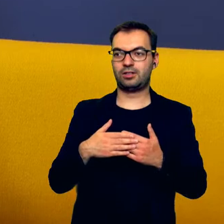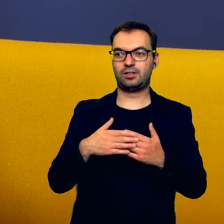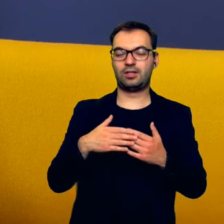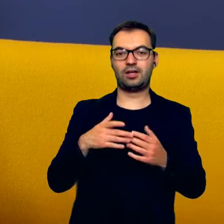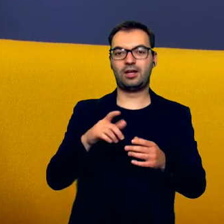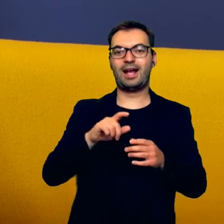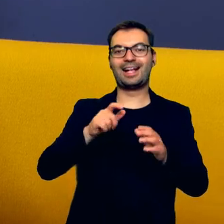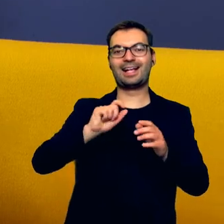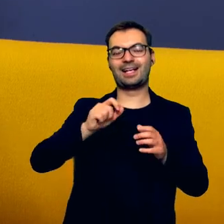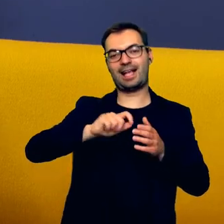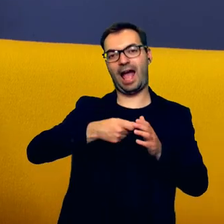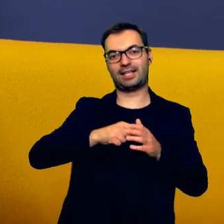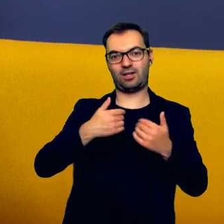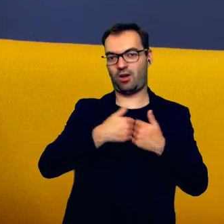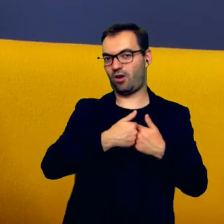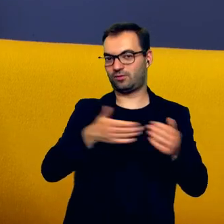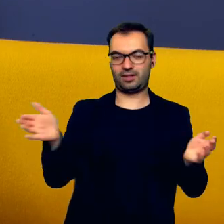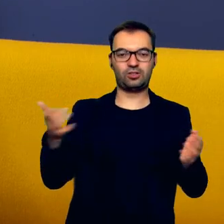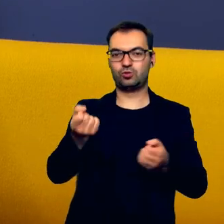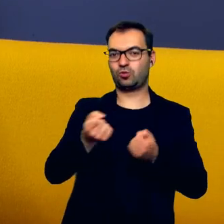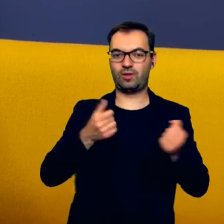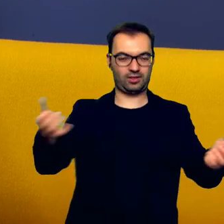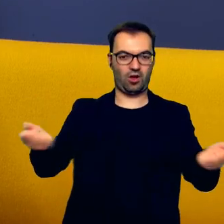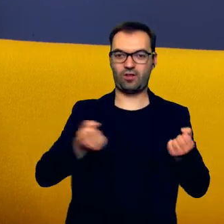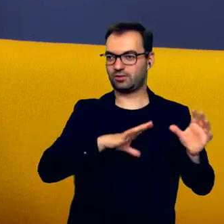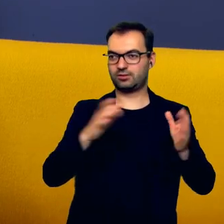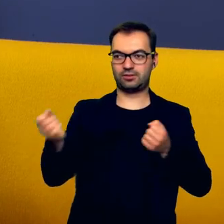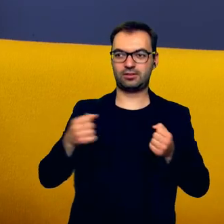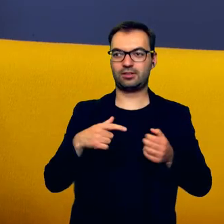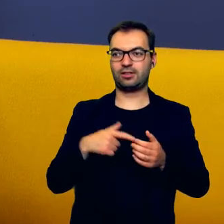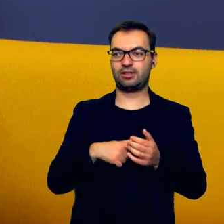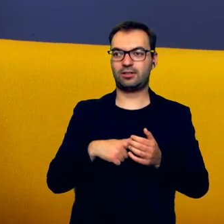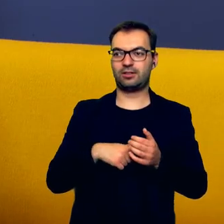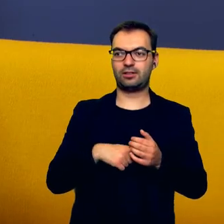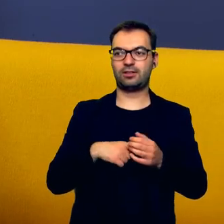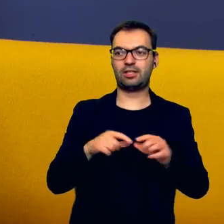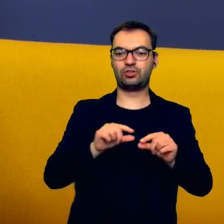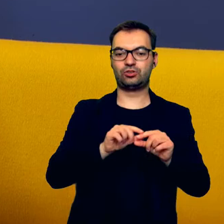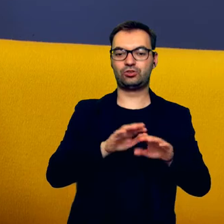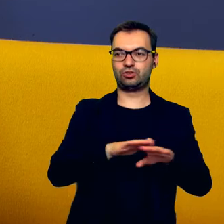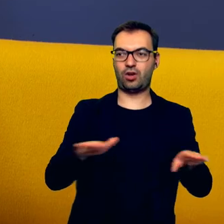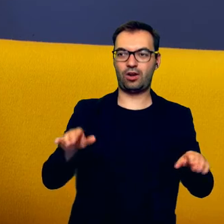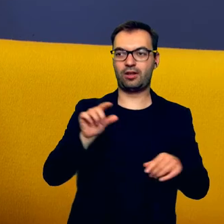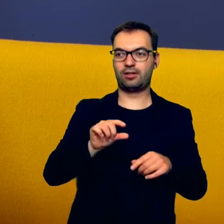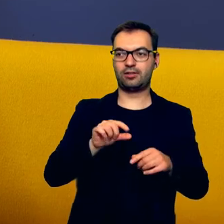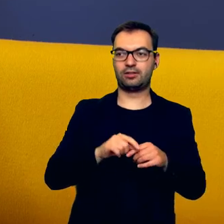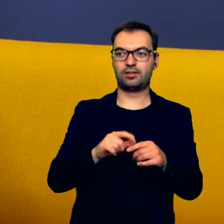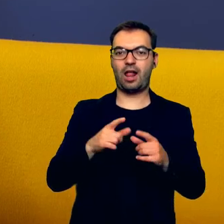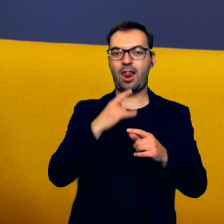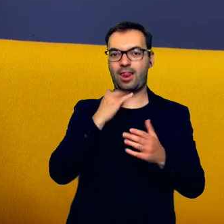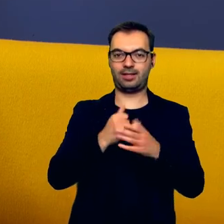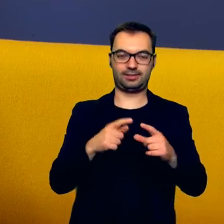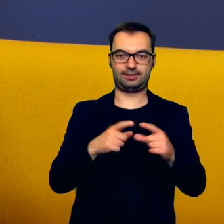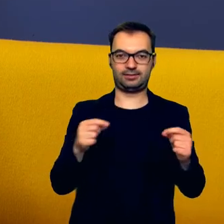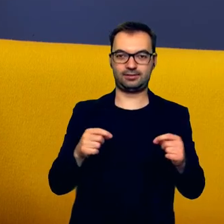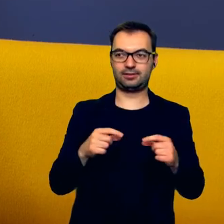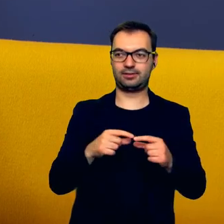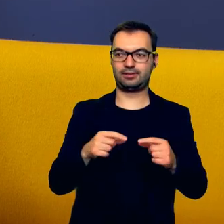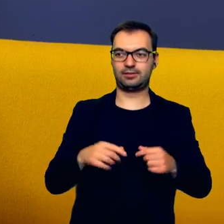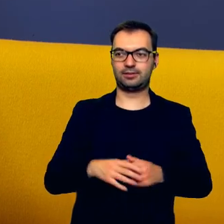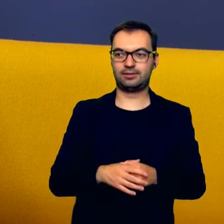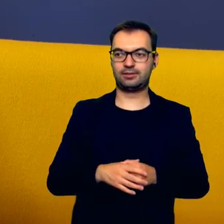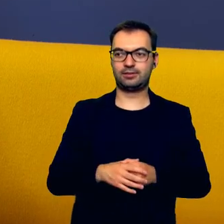otwartą kasę pancerną, pootwierane wszystkie szuflady, a na stole leżał liścik